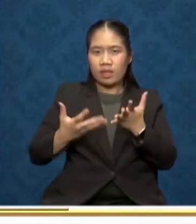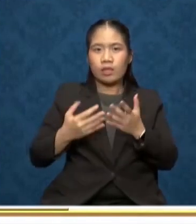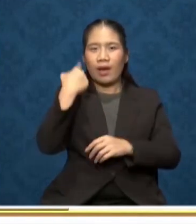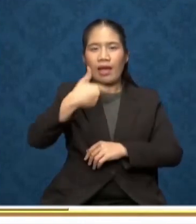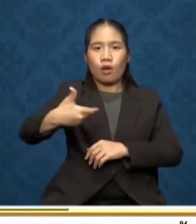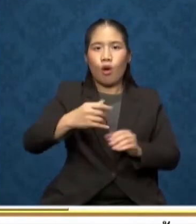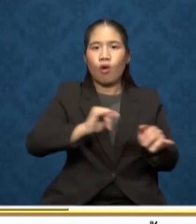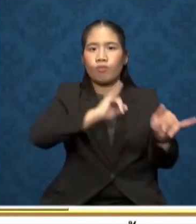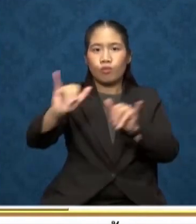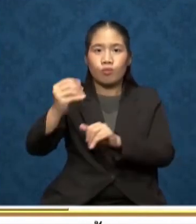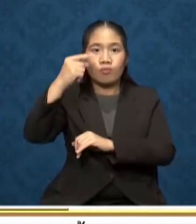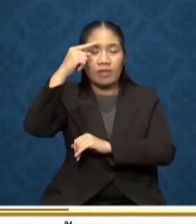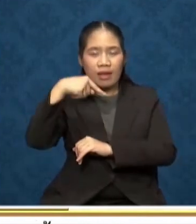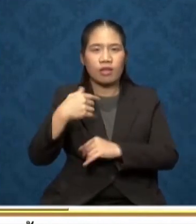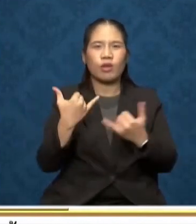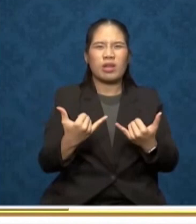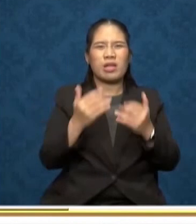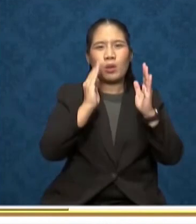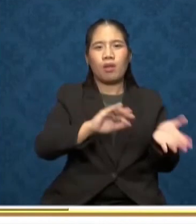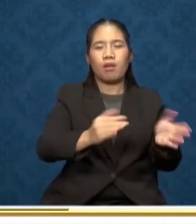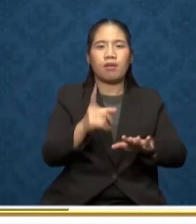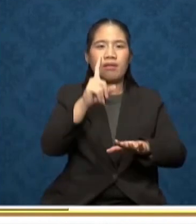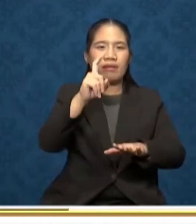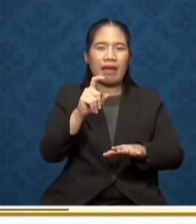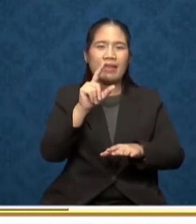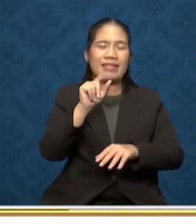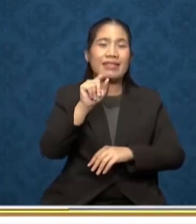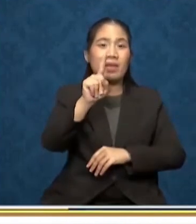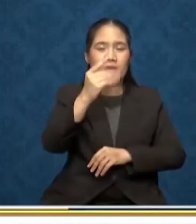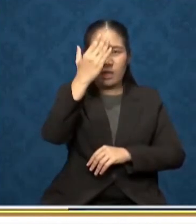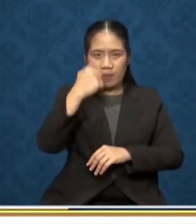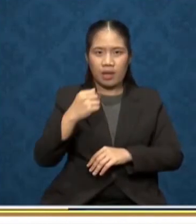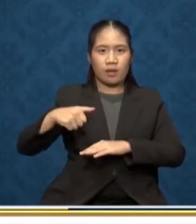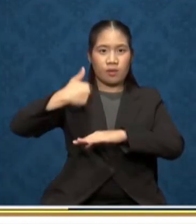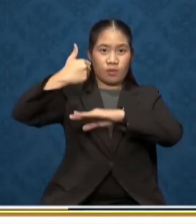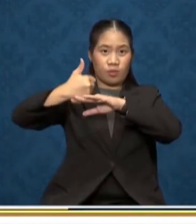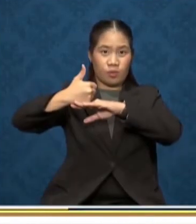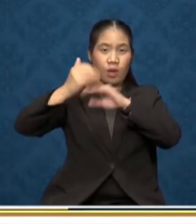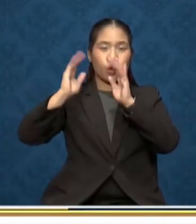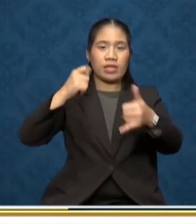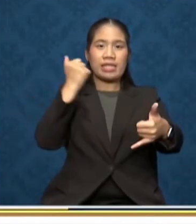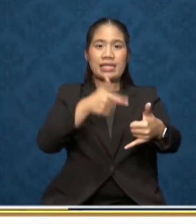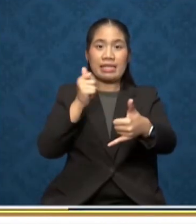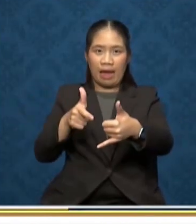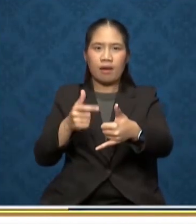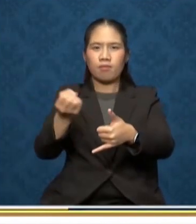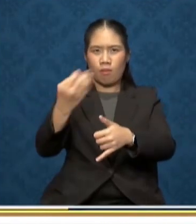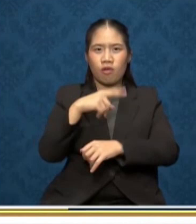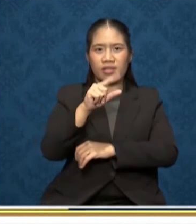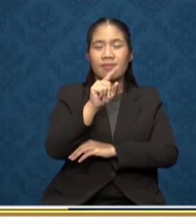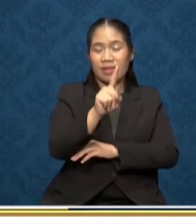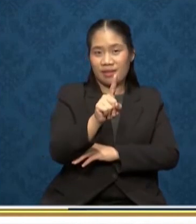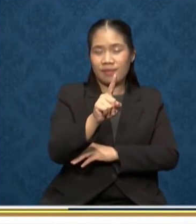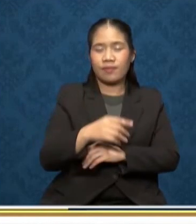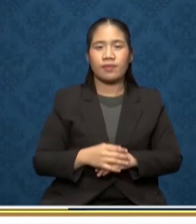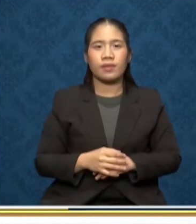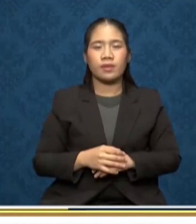ง